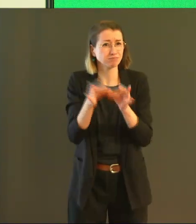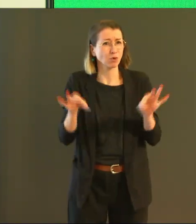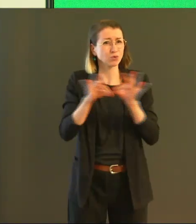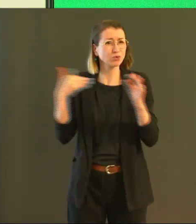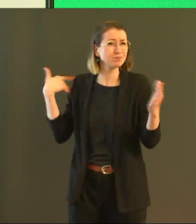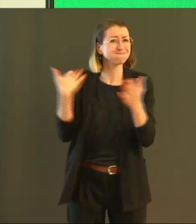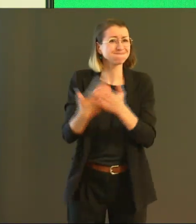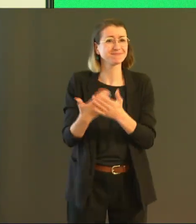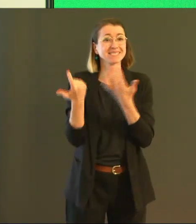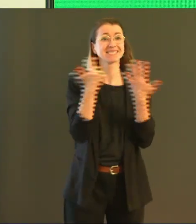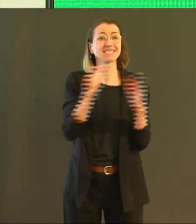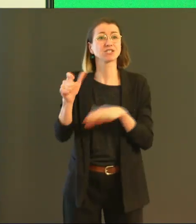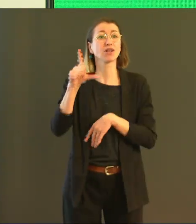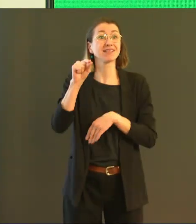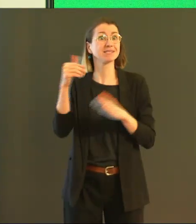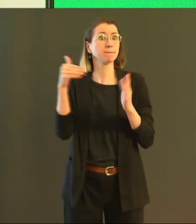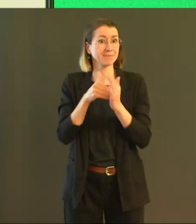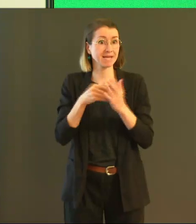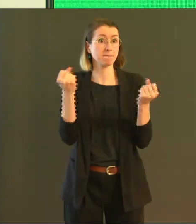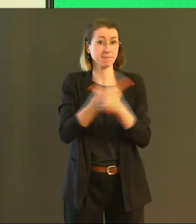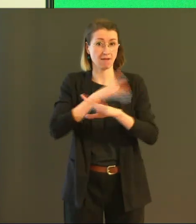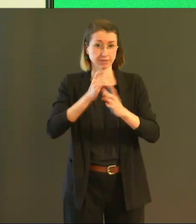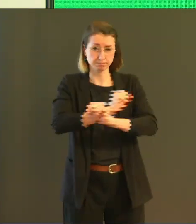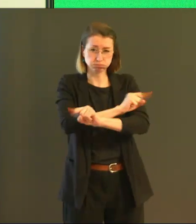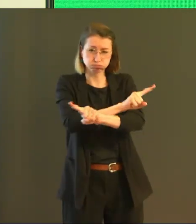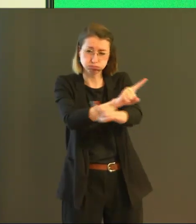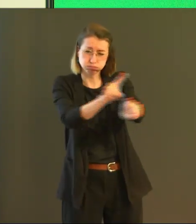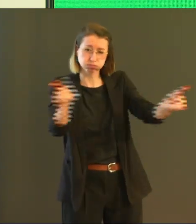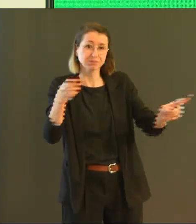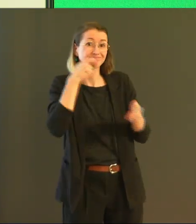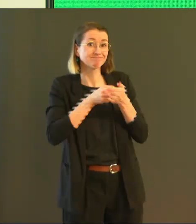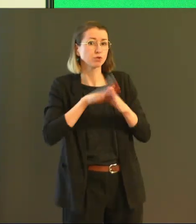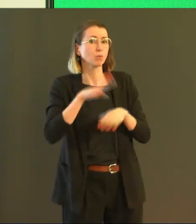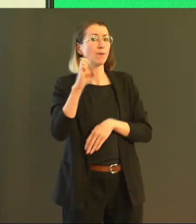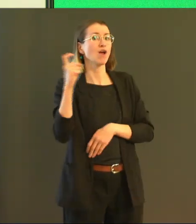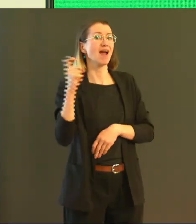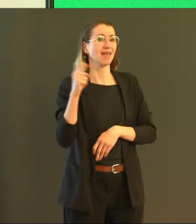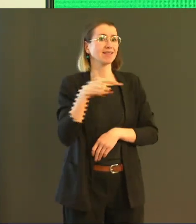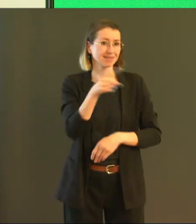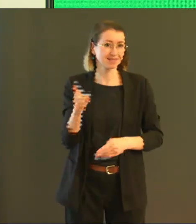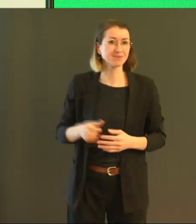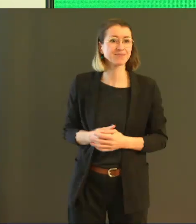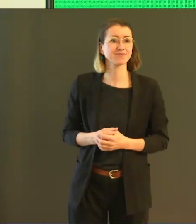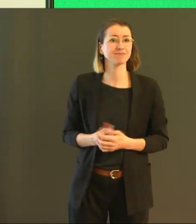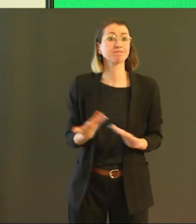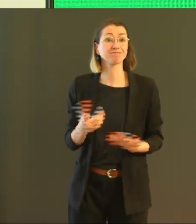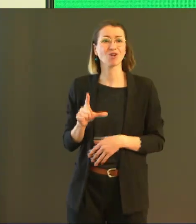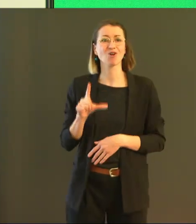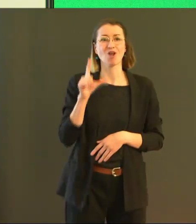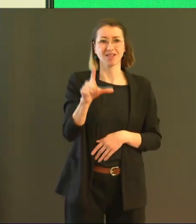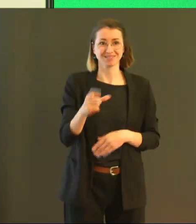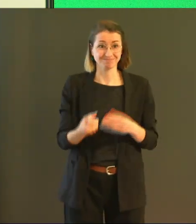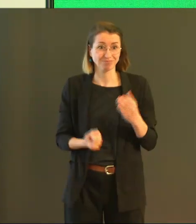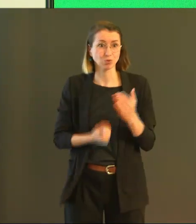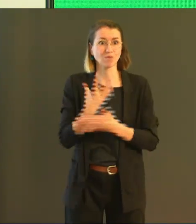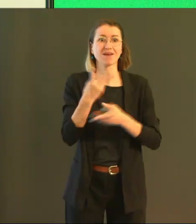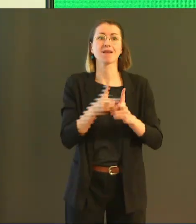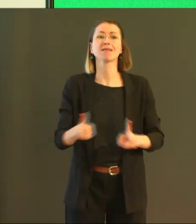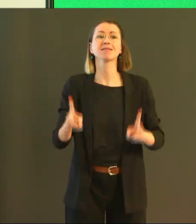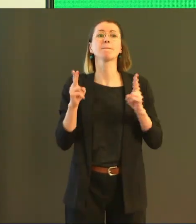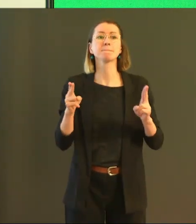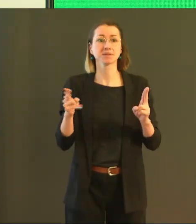nous allons tous commencé une nouvelle étape dans ce processus d'adaptation il nous remarquons que le besoin d'information s'est aussi adapté à cette nouvelle